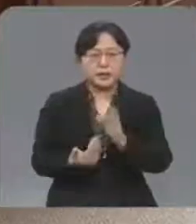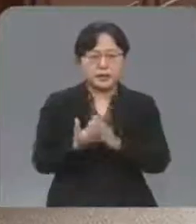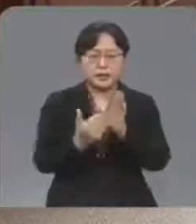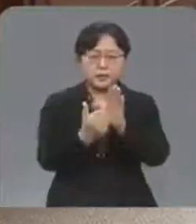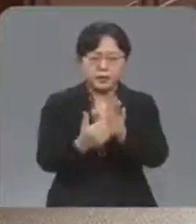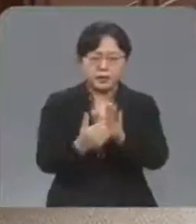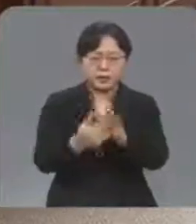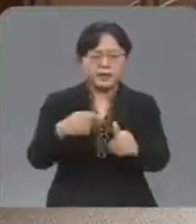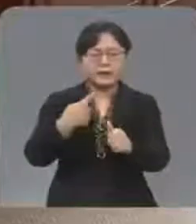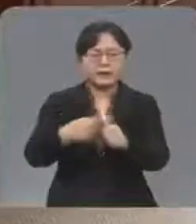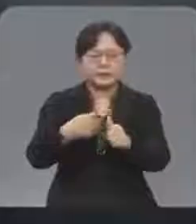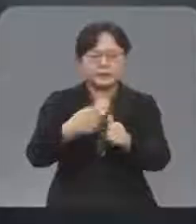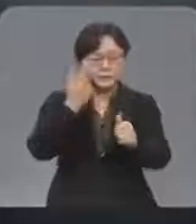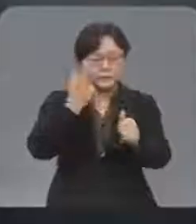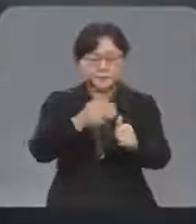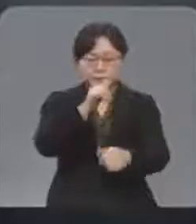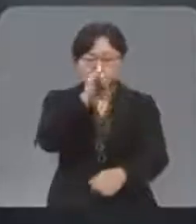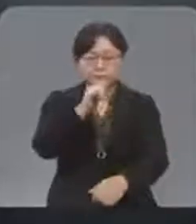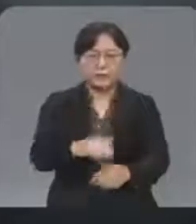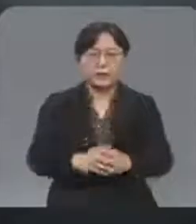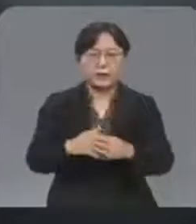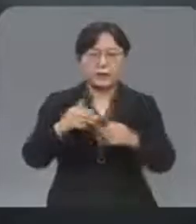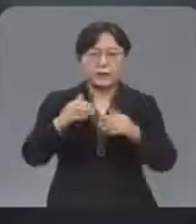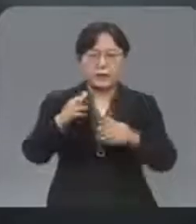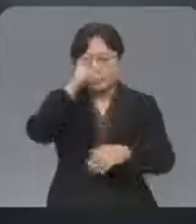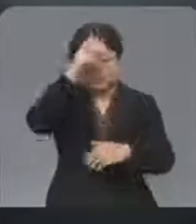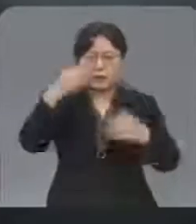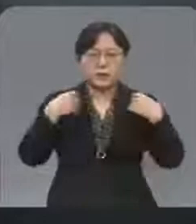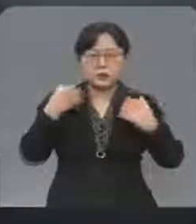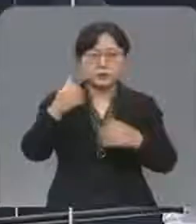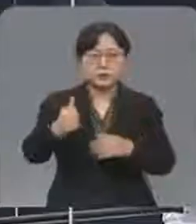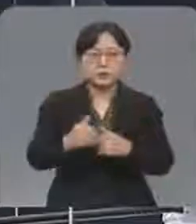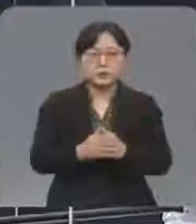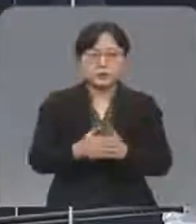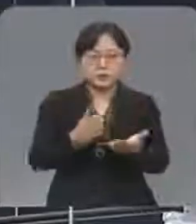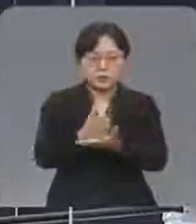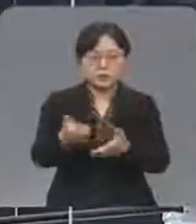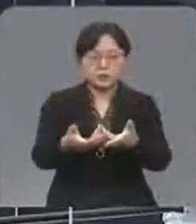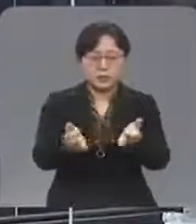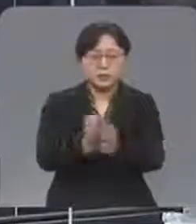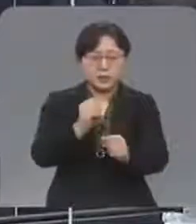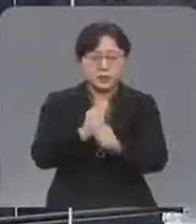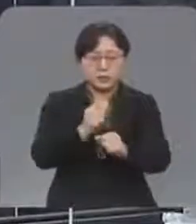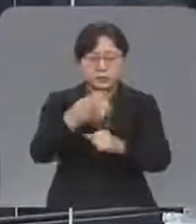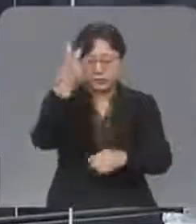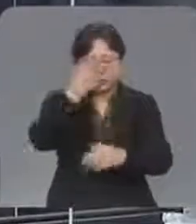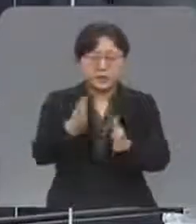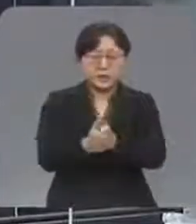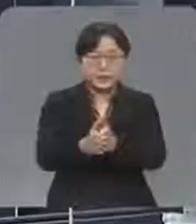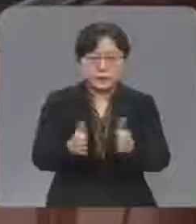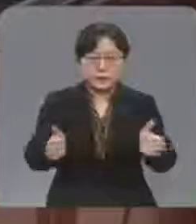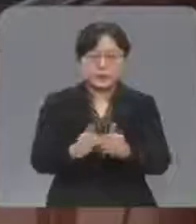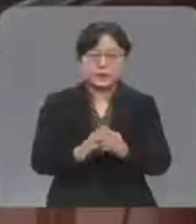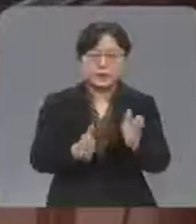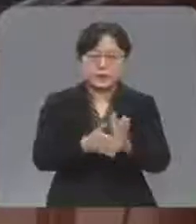대한 질타가 계속됐습니다. 김재규 전남경찰청장은 전담팀을 꾸려 조사를 시작했고